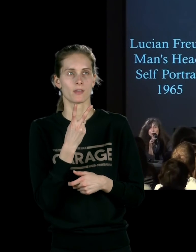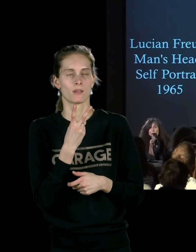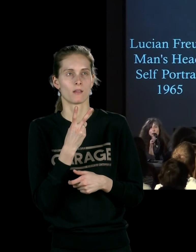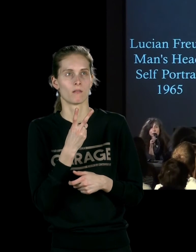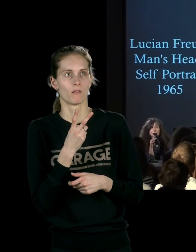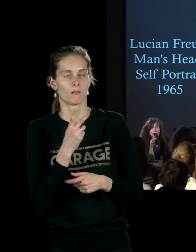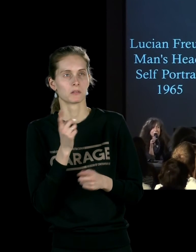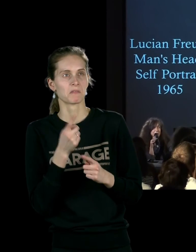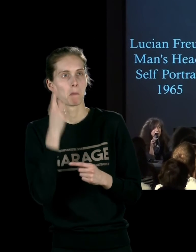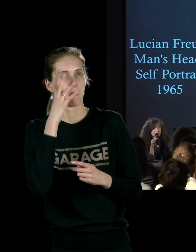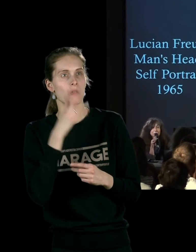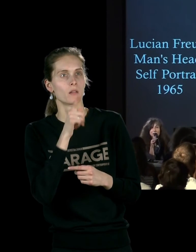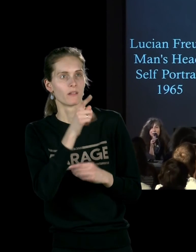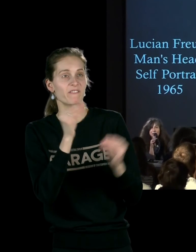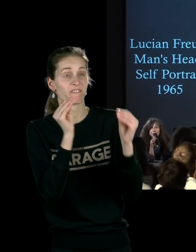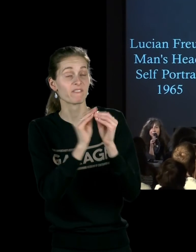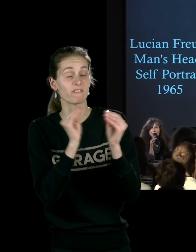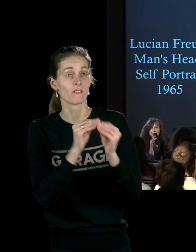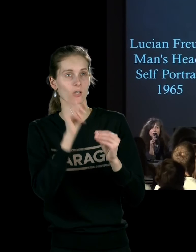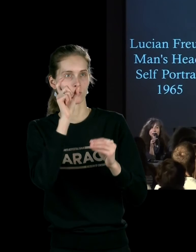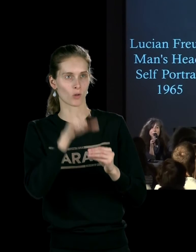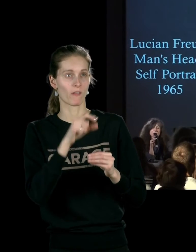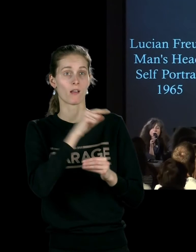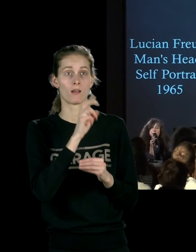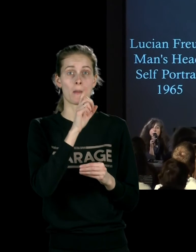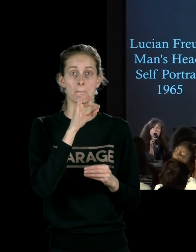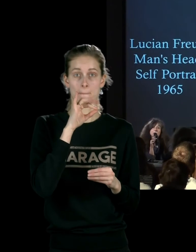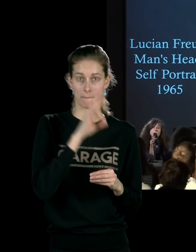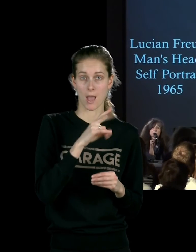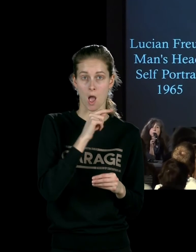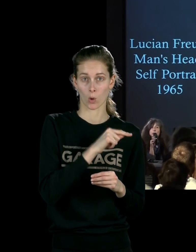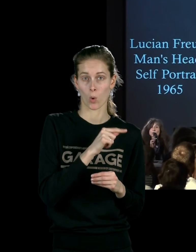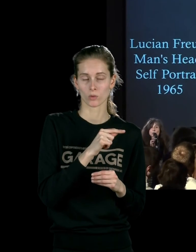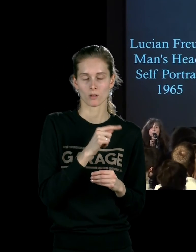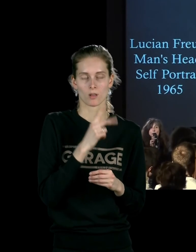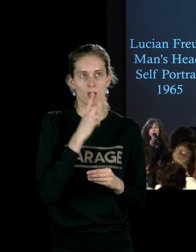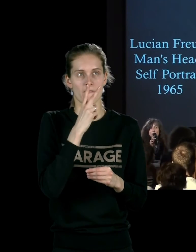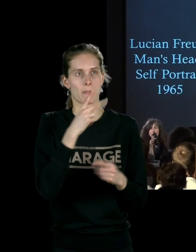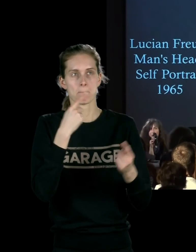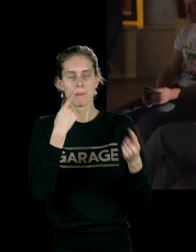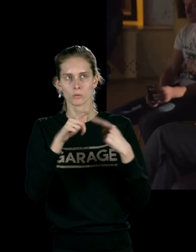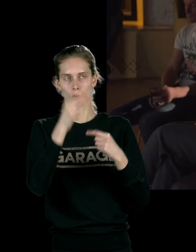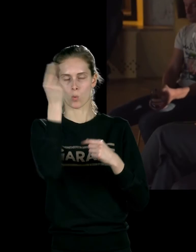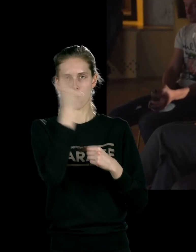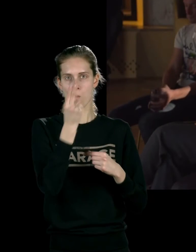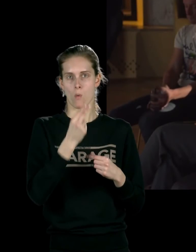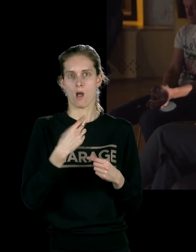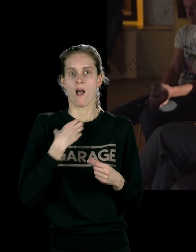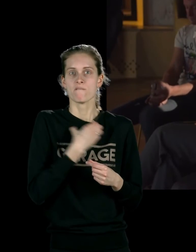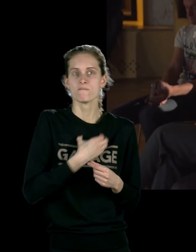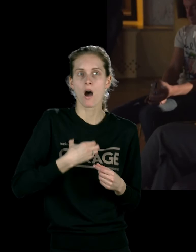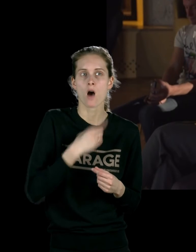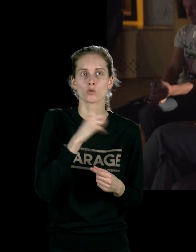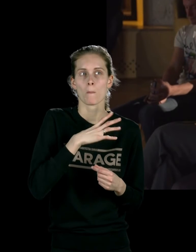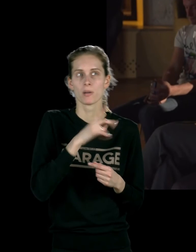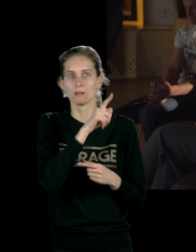только то сходство, которое представляет Бэкон, это совершенно, оно как бы совершенно по-другому устроено. Для него было важно, чтобы это сходство было,